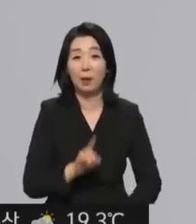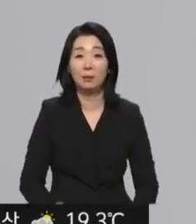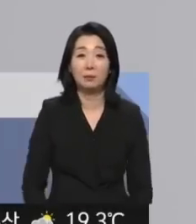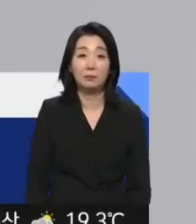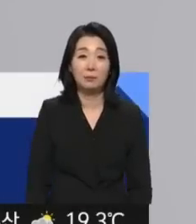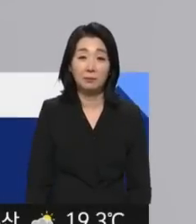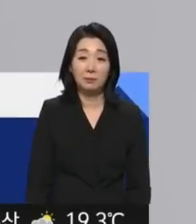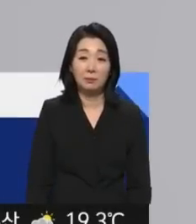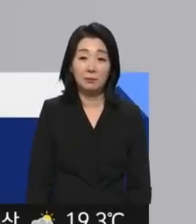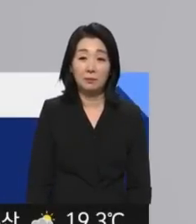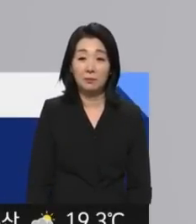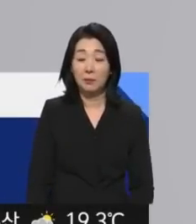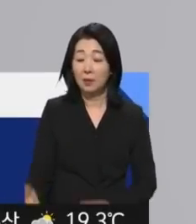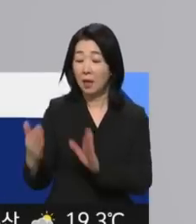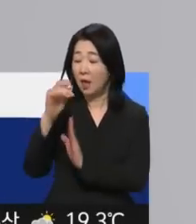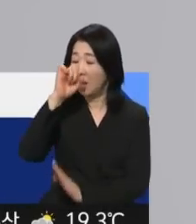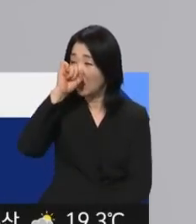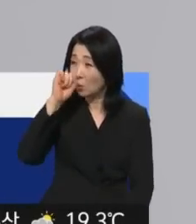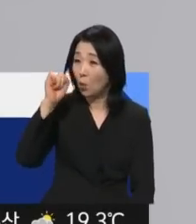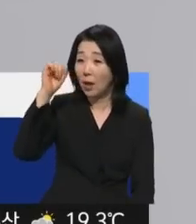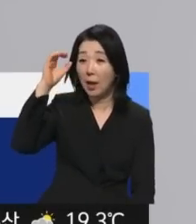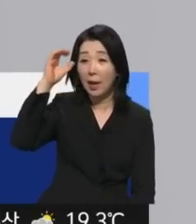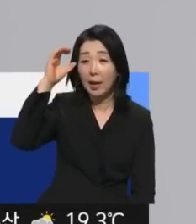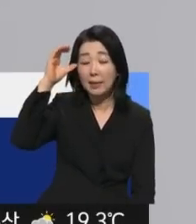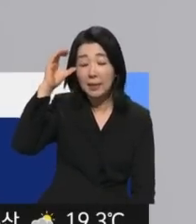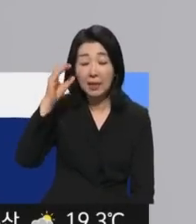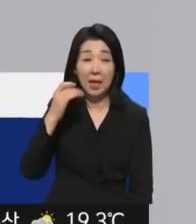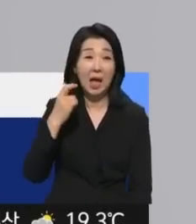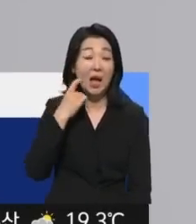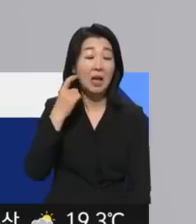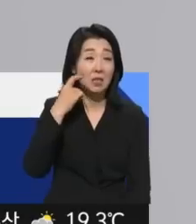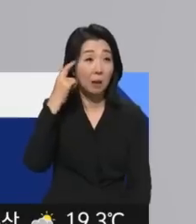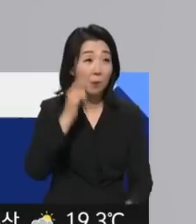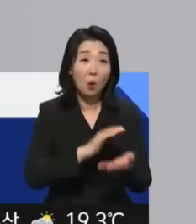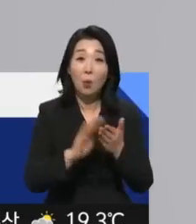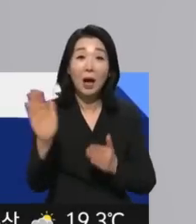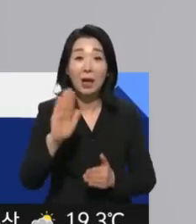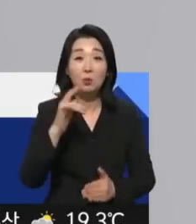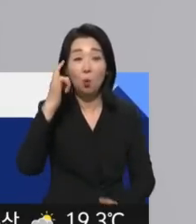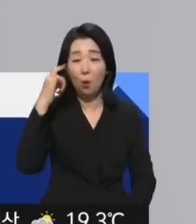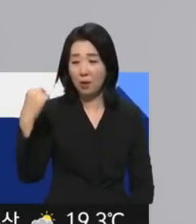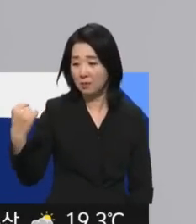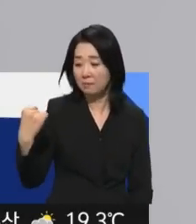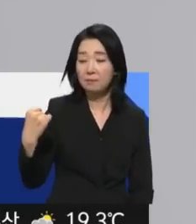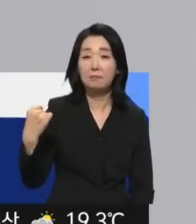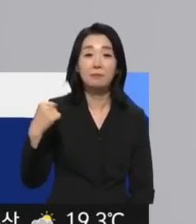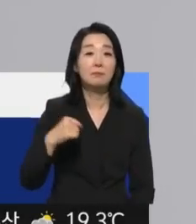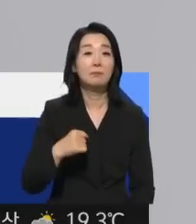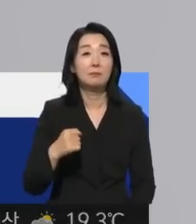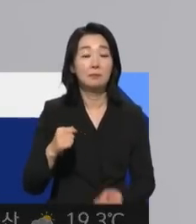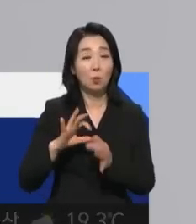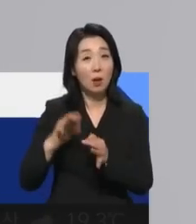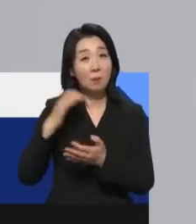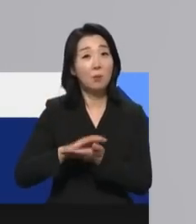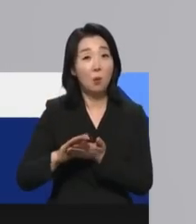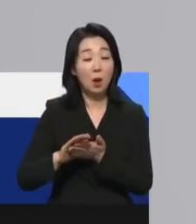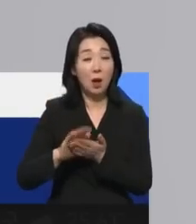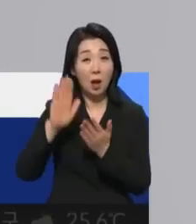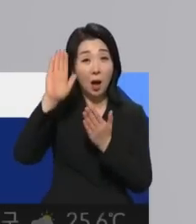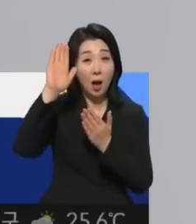상대의 선의에 기대는 가짜 평화가 아닌 압도적인 힘에 의한 평화로 미래